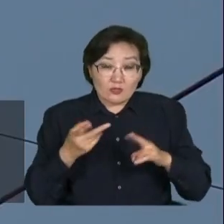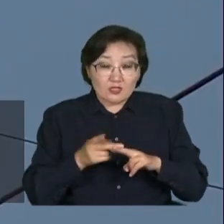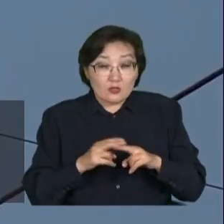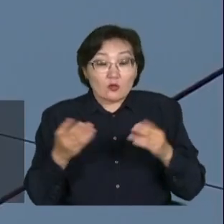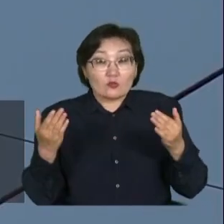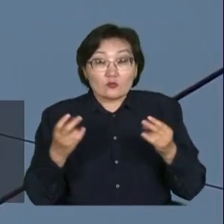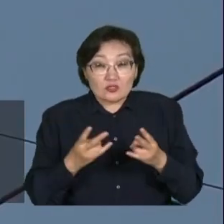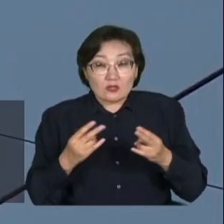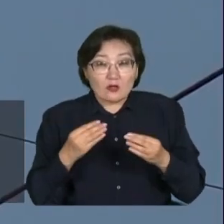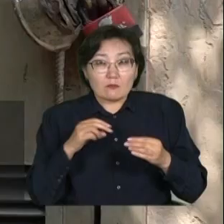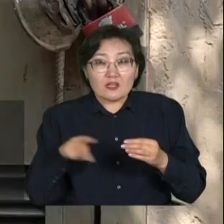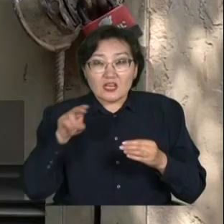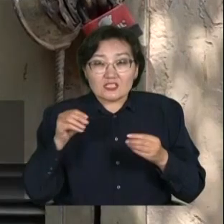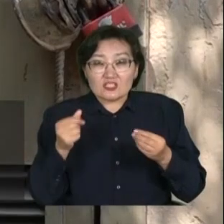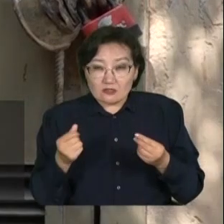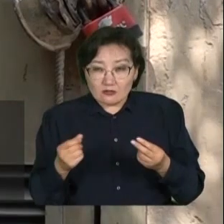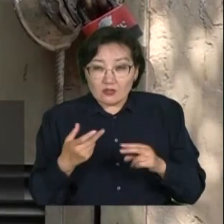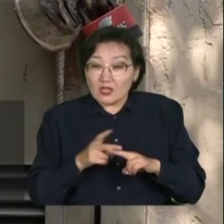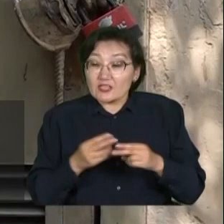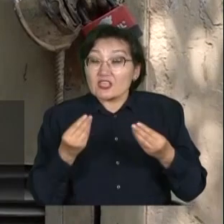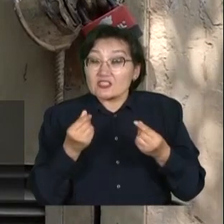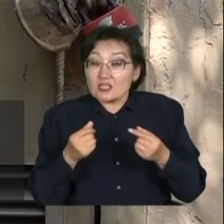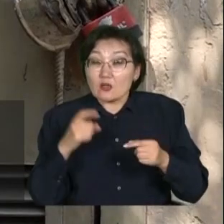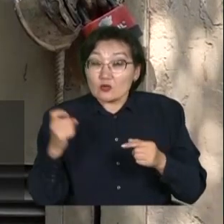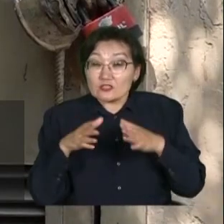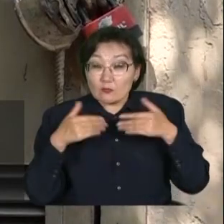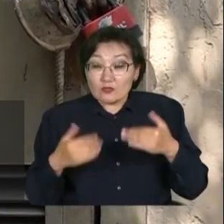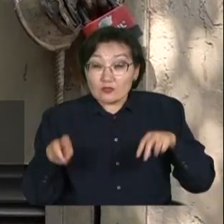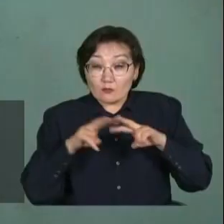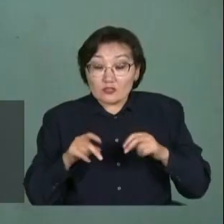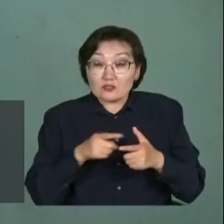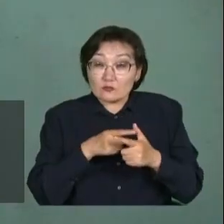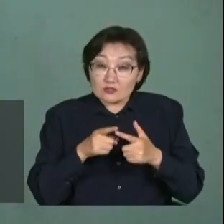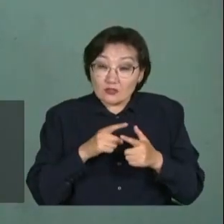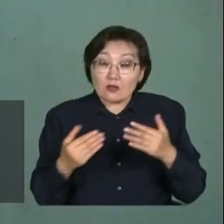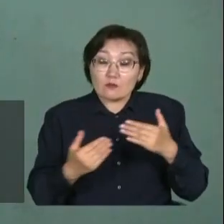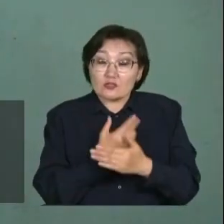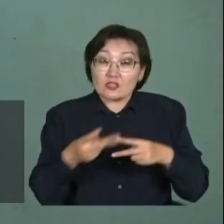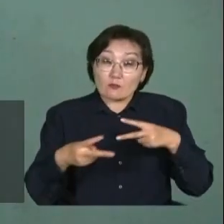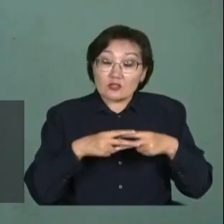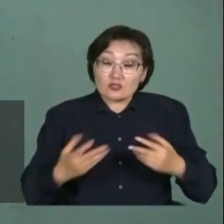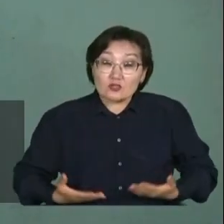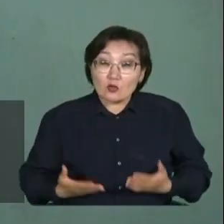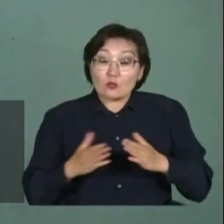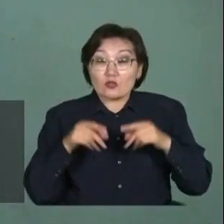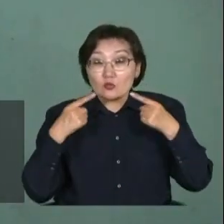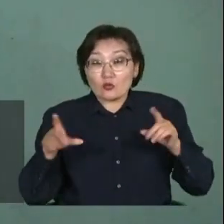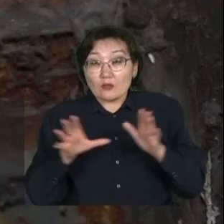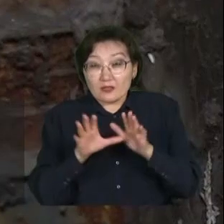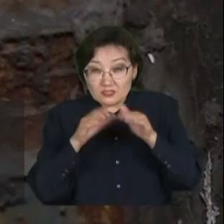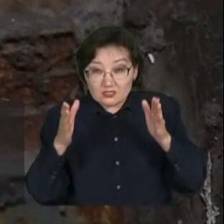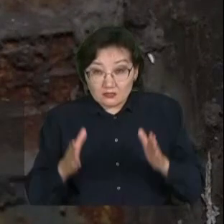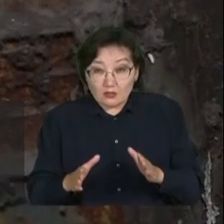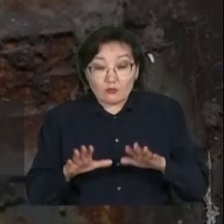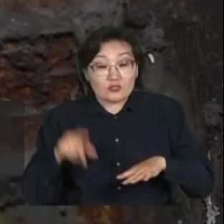миллиардные расходы таких денег у владельца нет поэтому сейчас рассматривается вариант хотя бы переподключить жилые дома к другой подстанции в